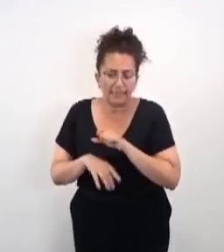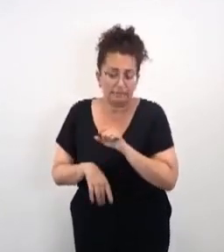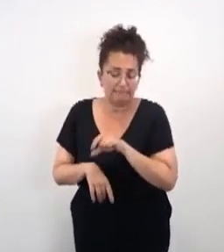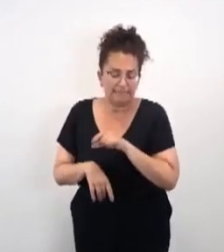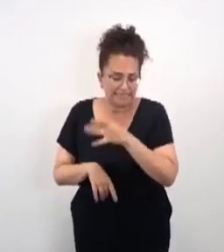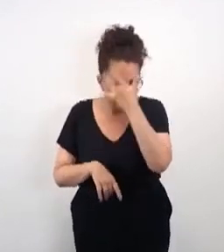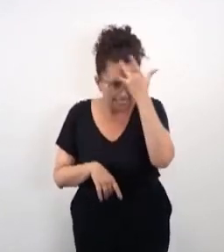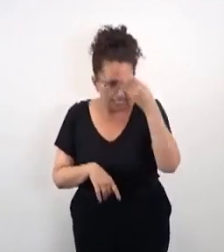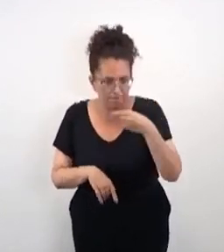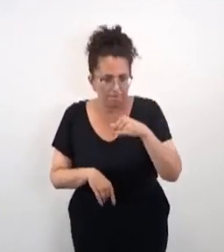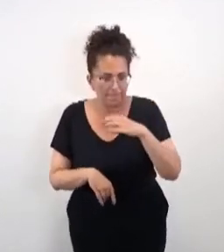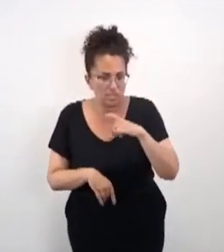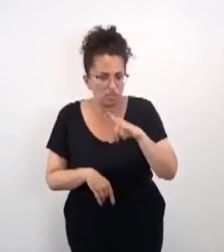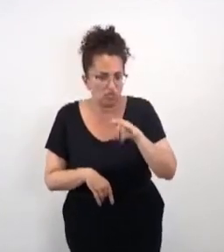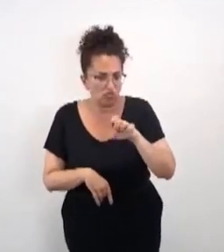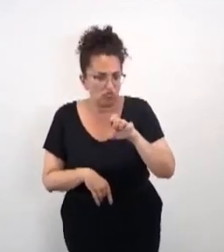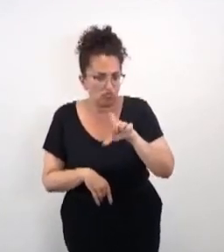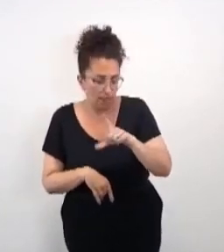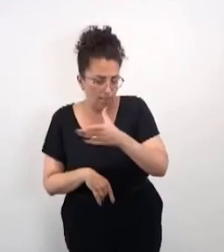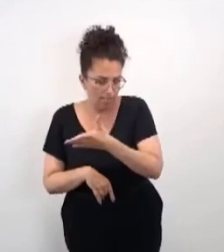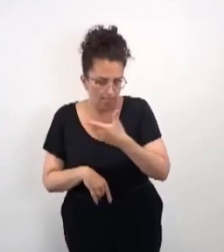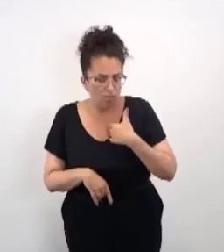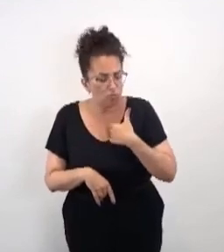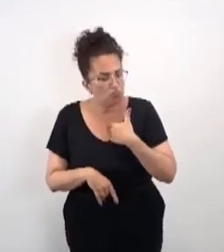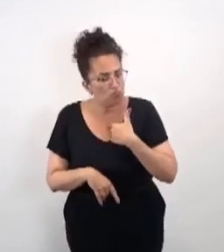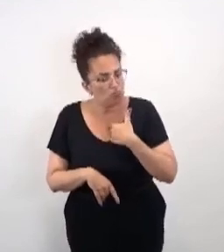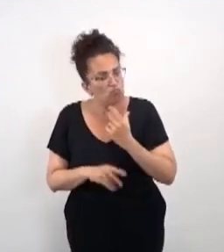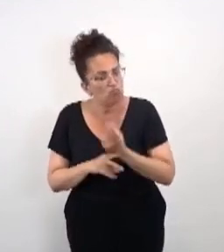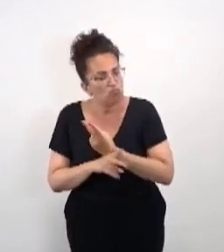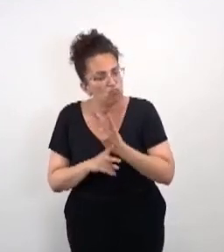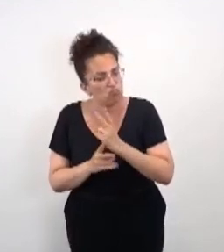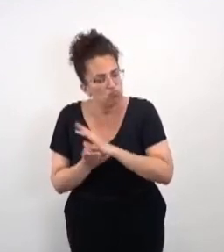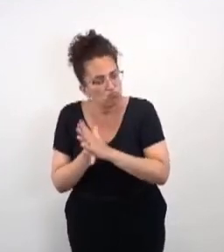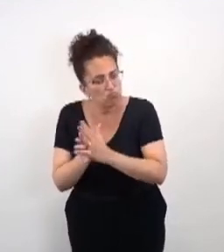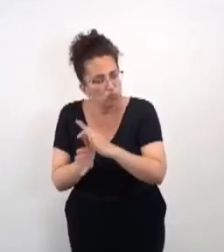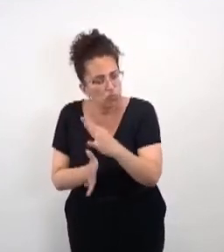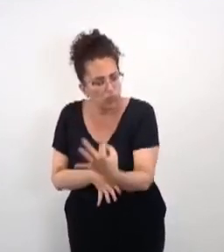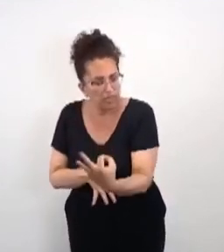pourquoi vous ne demandez pas fortement, n'est-ce pas, la mise en place d'un QRR sur Saint-Michel ?